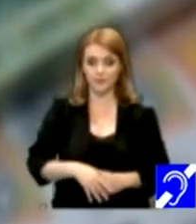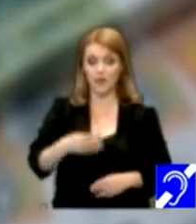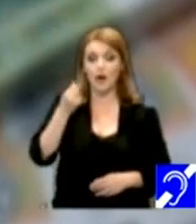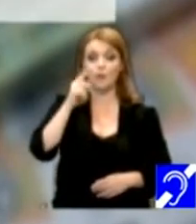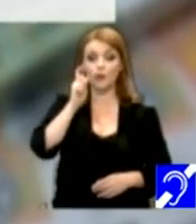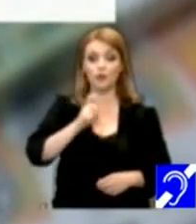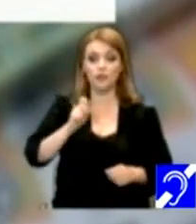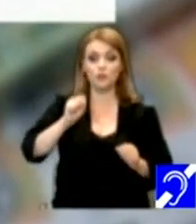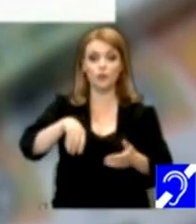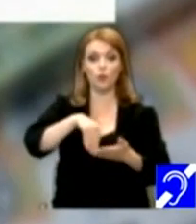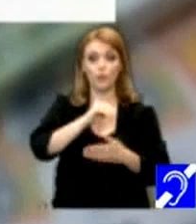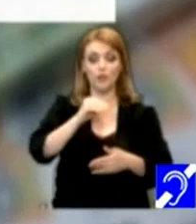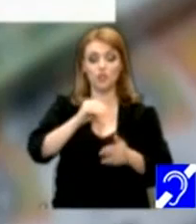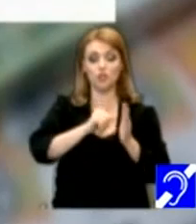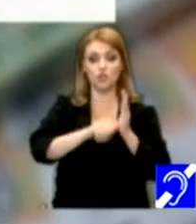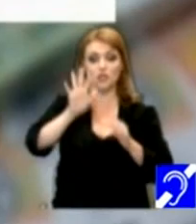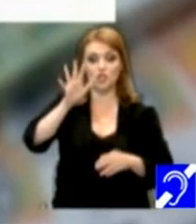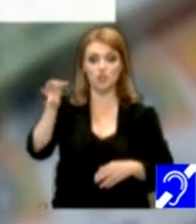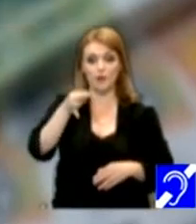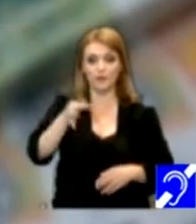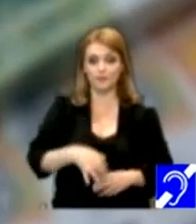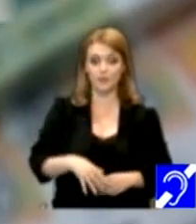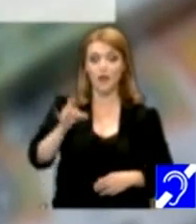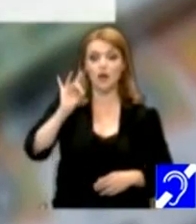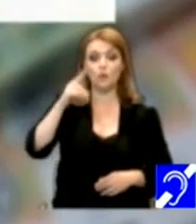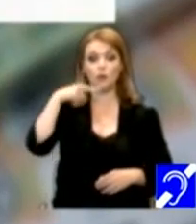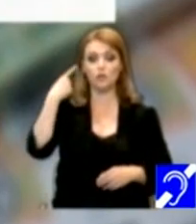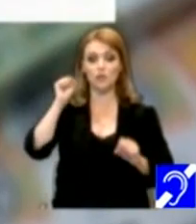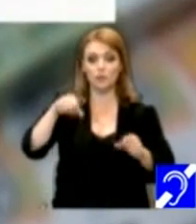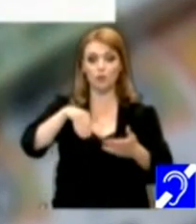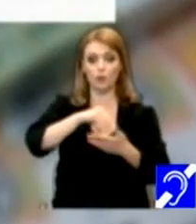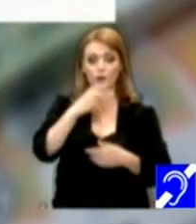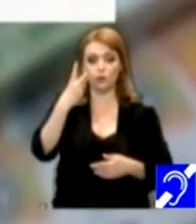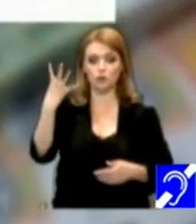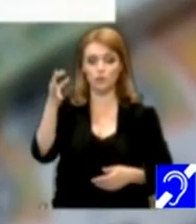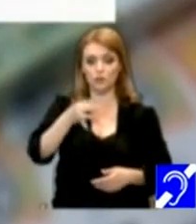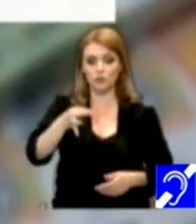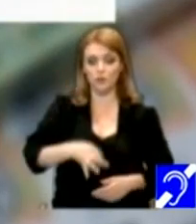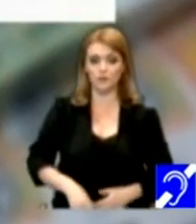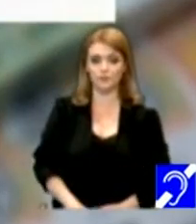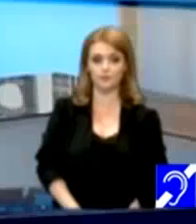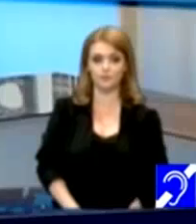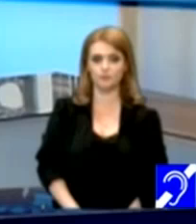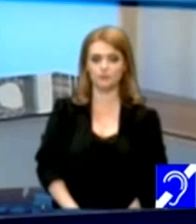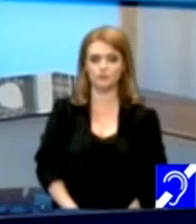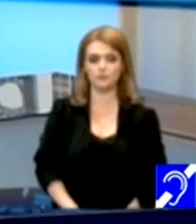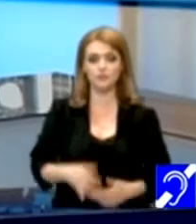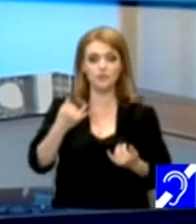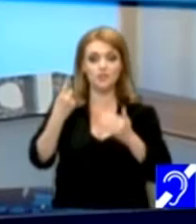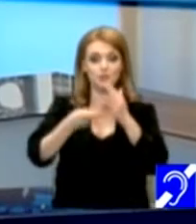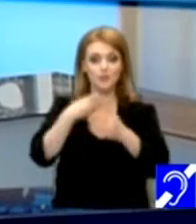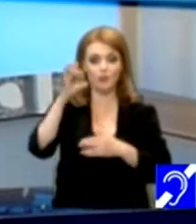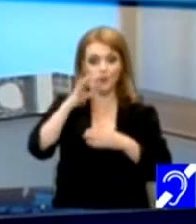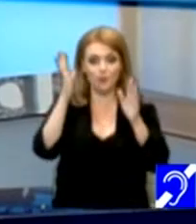bani. Hrivna ucraineană va avea valoarea de 65 de bani și rubla rusească de 24 de bani. Cum